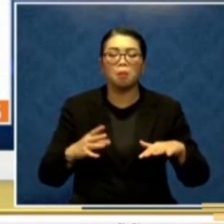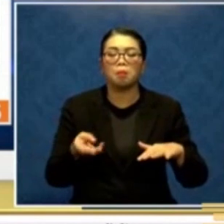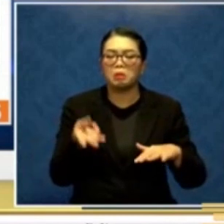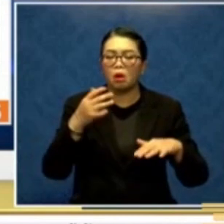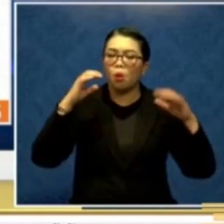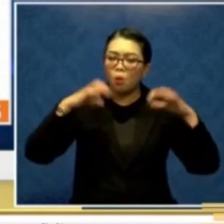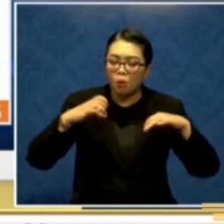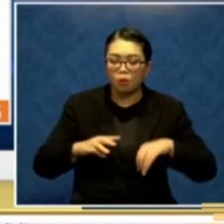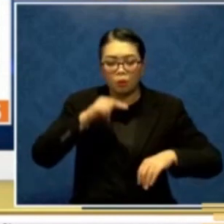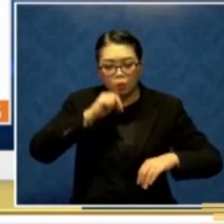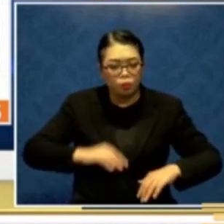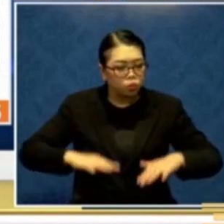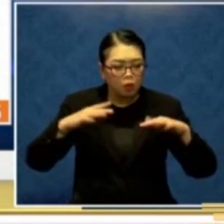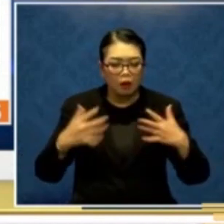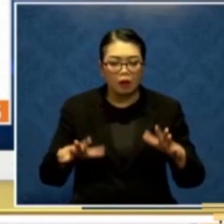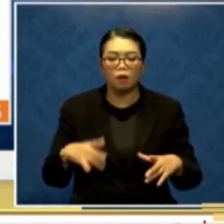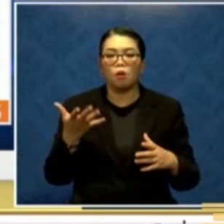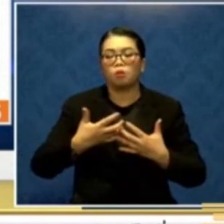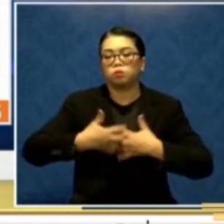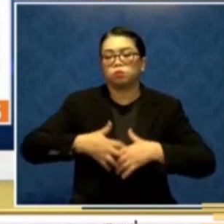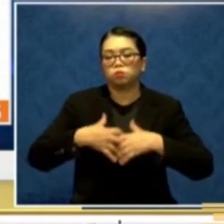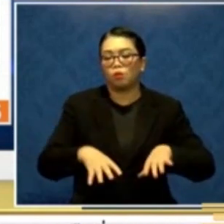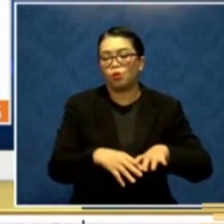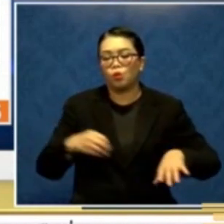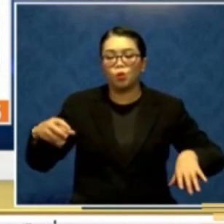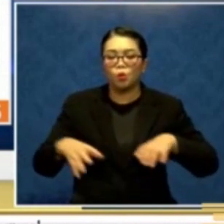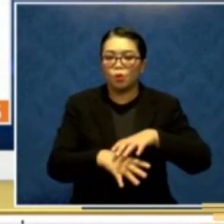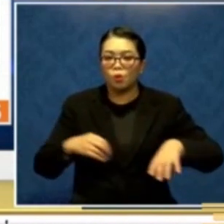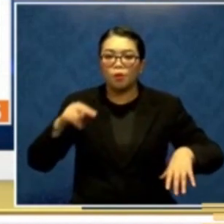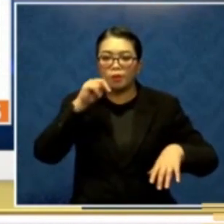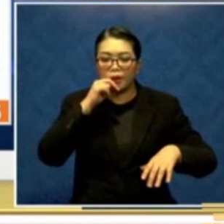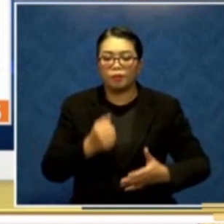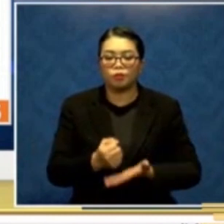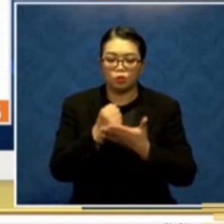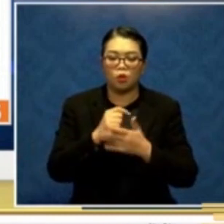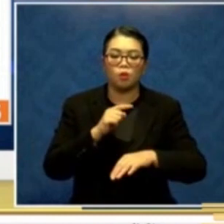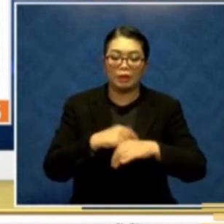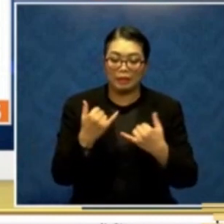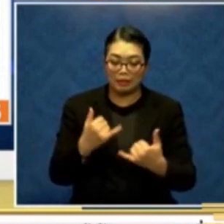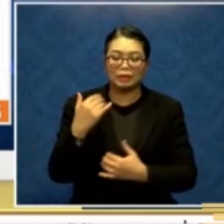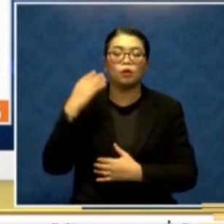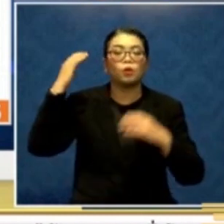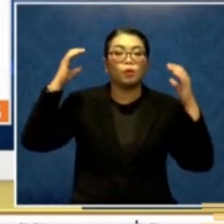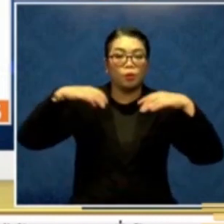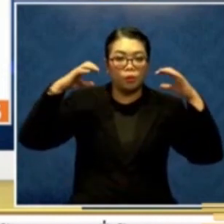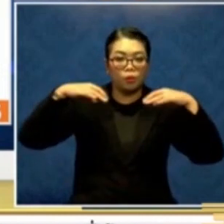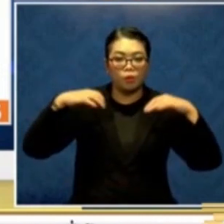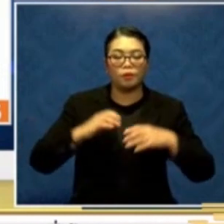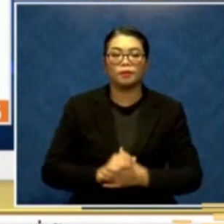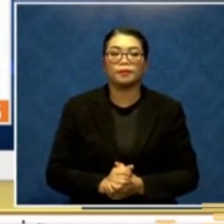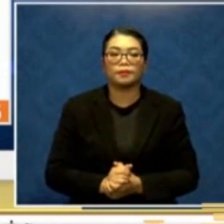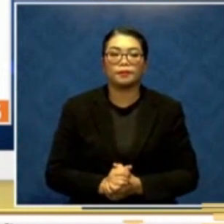นะครับและสำรจจดเสยงงามท่วมนำเครื่องติดตั้ง ซึงสูบน้ำไปติดตงเพื่อระบายนำได้ทานในชวงลดดูฝนนะครัเรื่สุดทายนะ